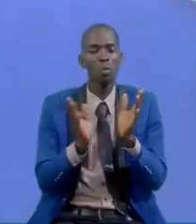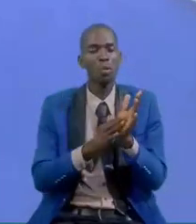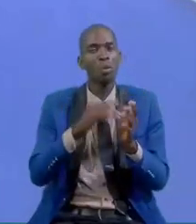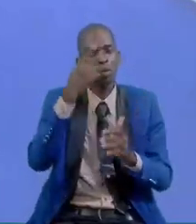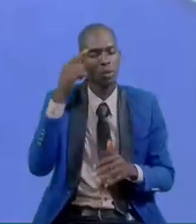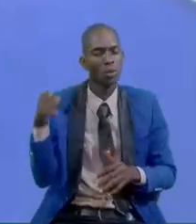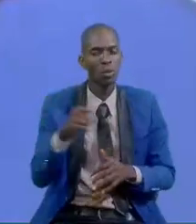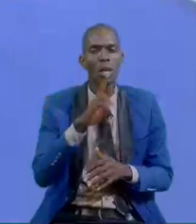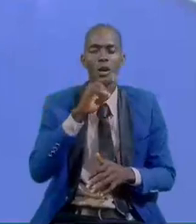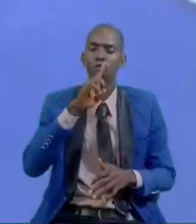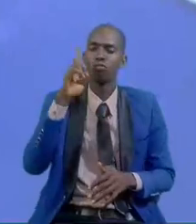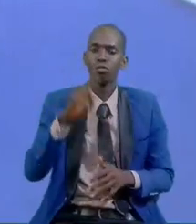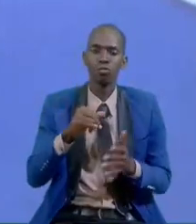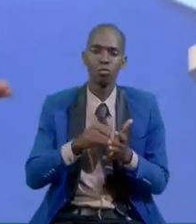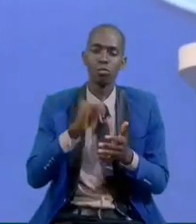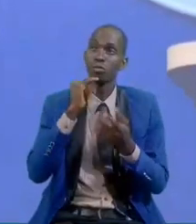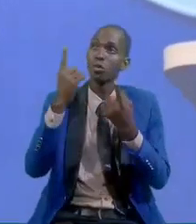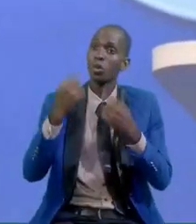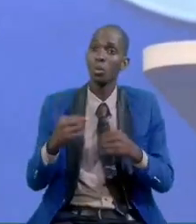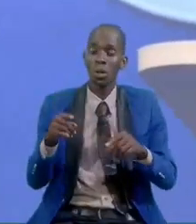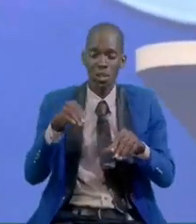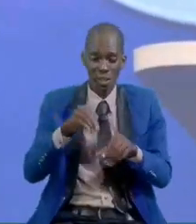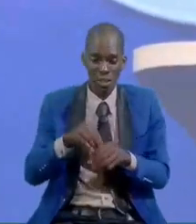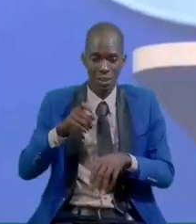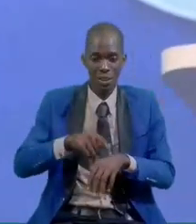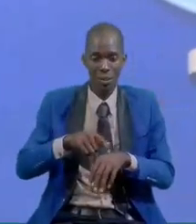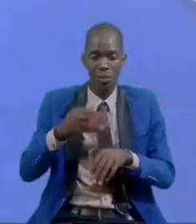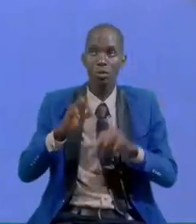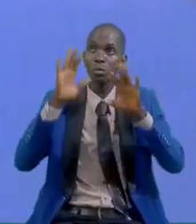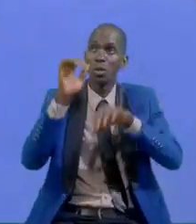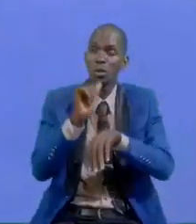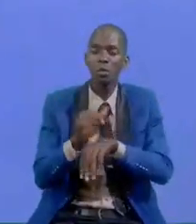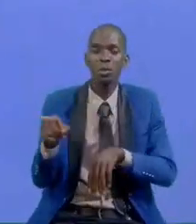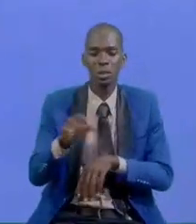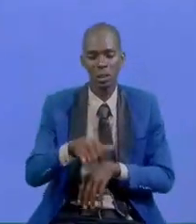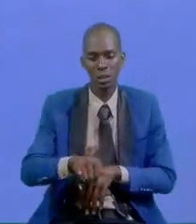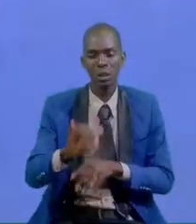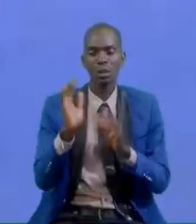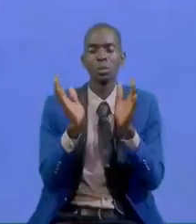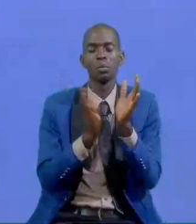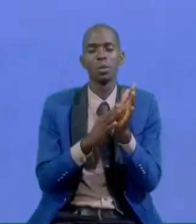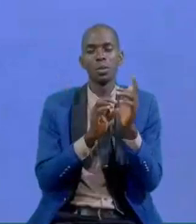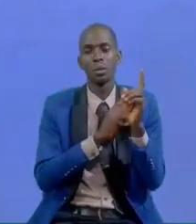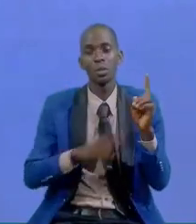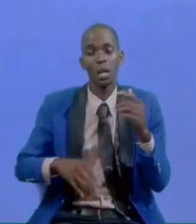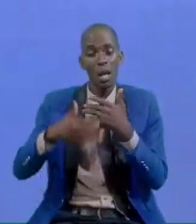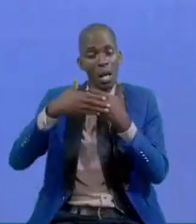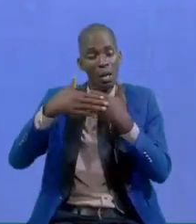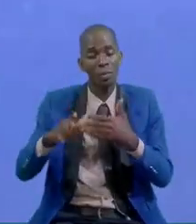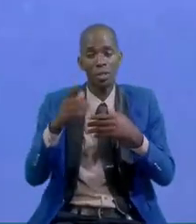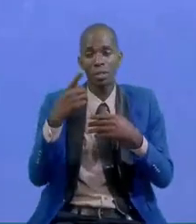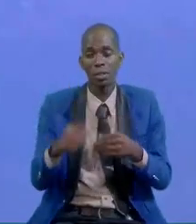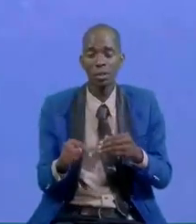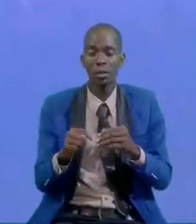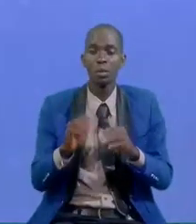qu'ils savaient que ça venait. Au milieu des miracles, ils ont loué Dieu parce qu'ils savaient que ça se produisait. Et après le miracle, maintenant comme nous avons fini la